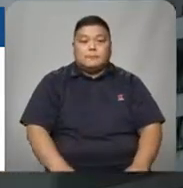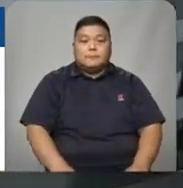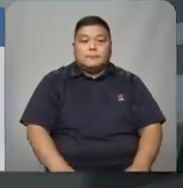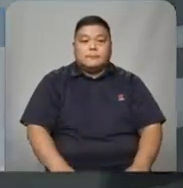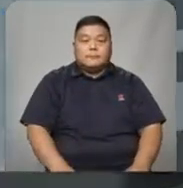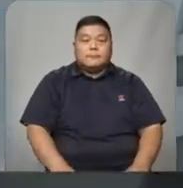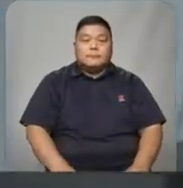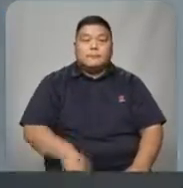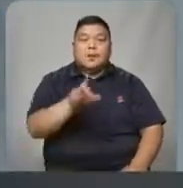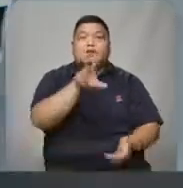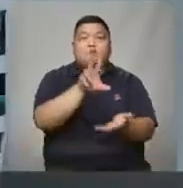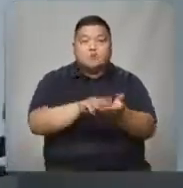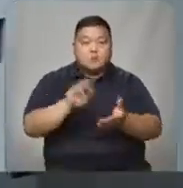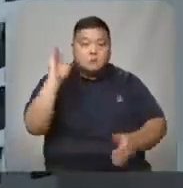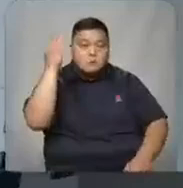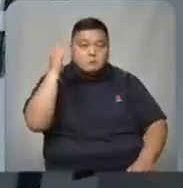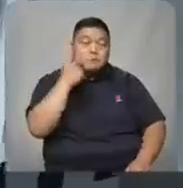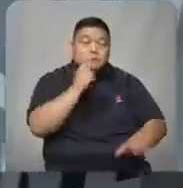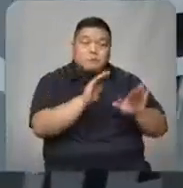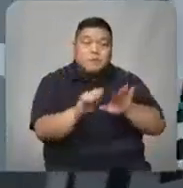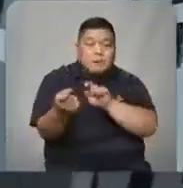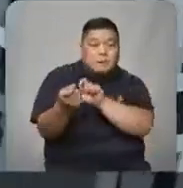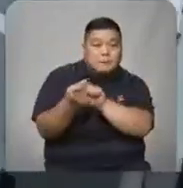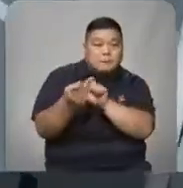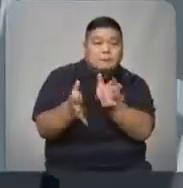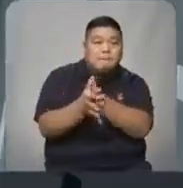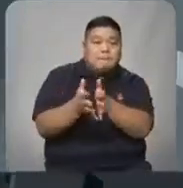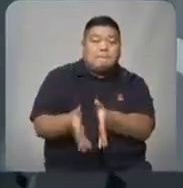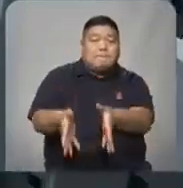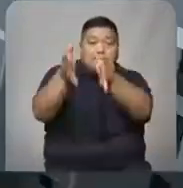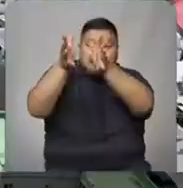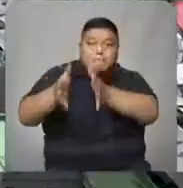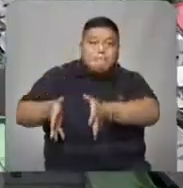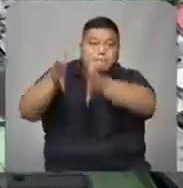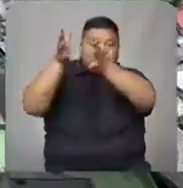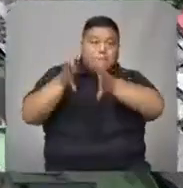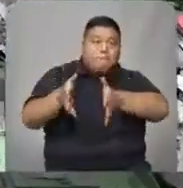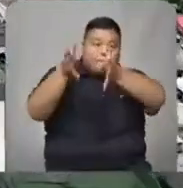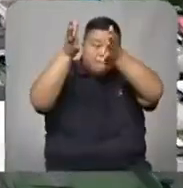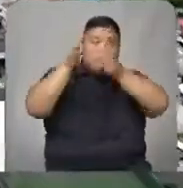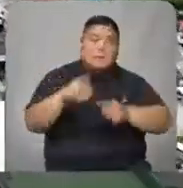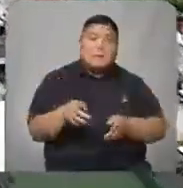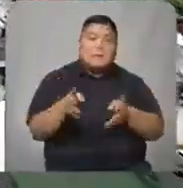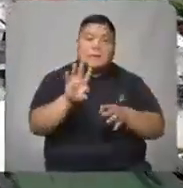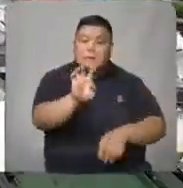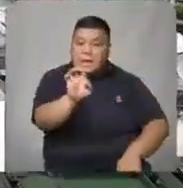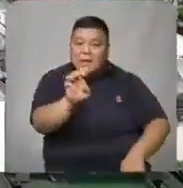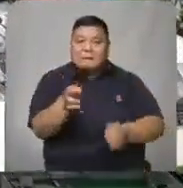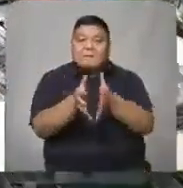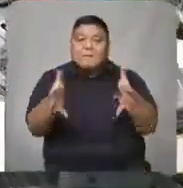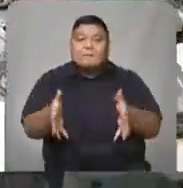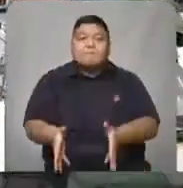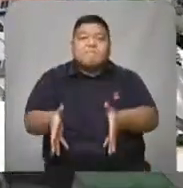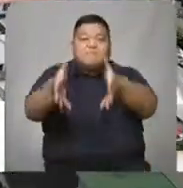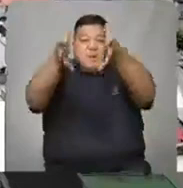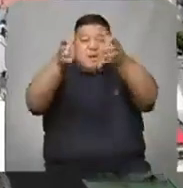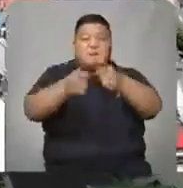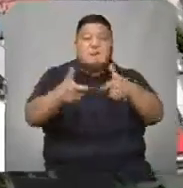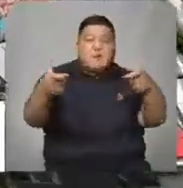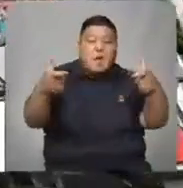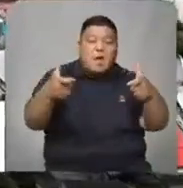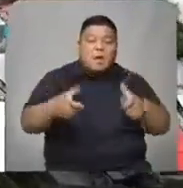합니다 하지만 최근 바다 쪽 인접 구역에 아파트와 숙박시설 등 40층 이상 고층 건축물이